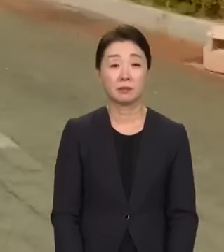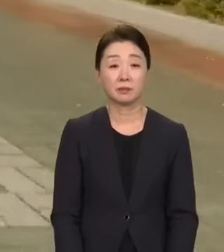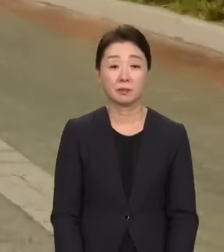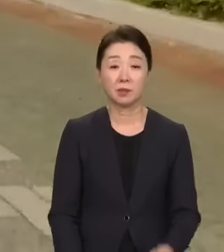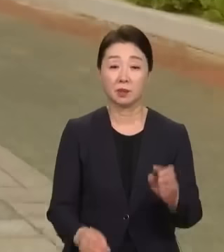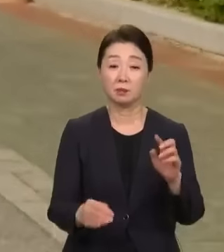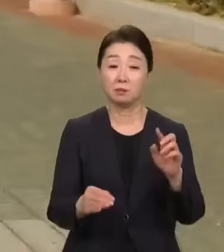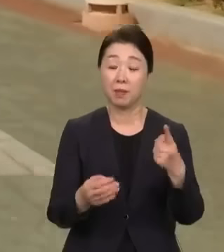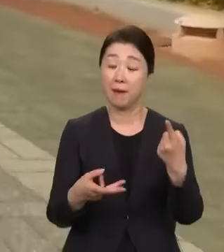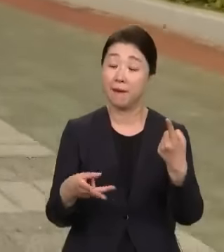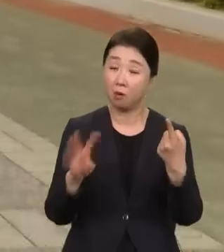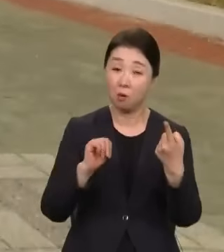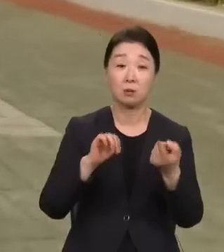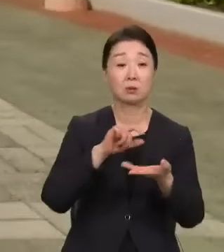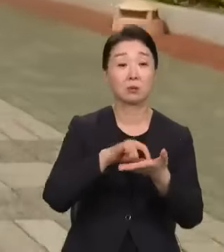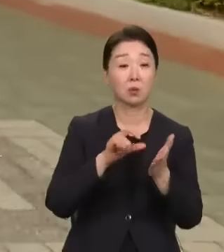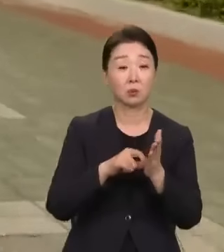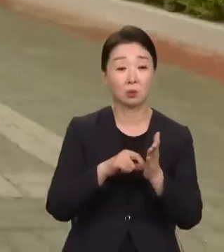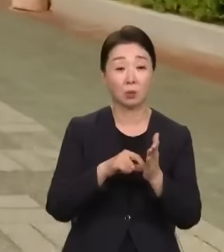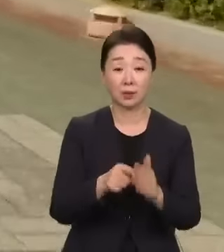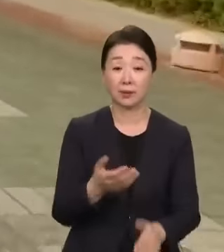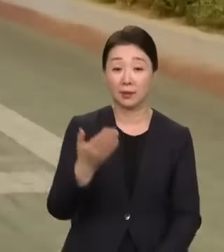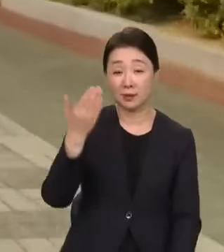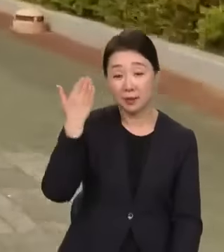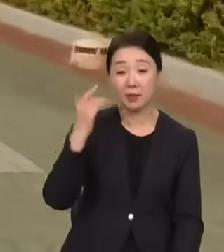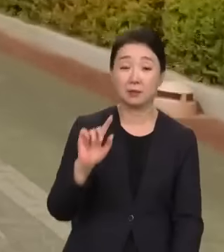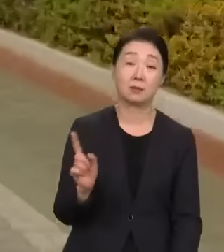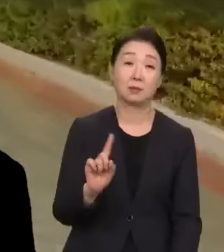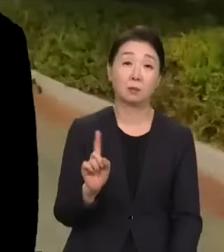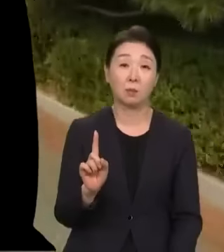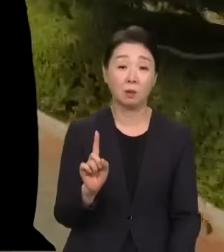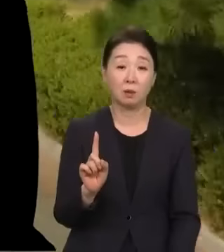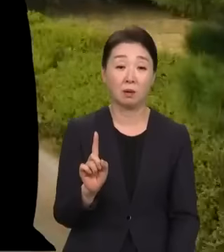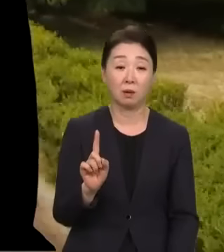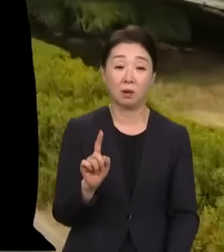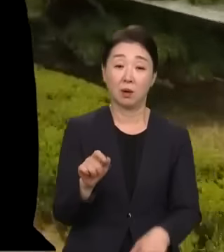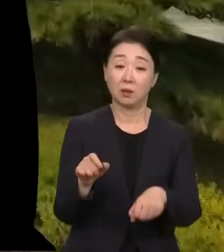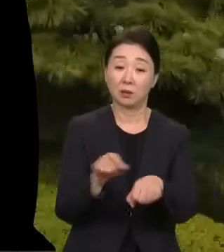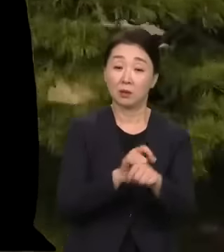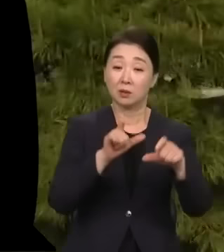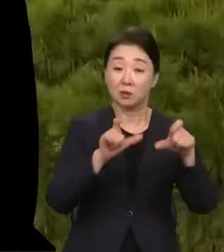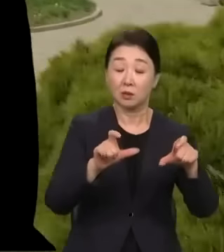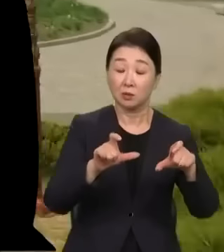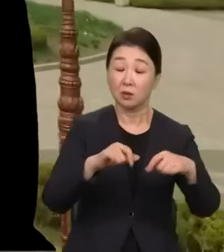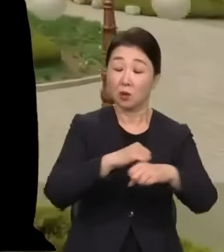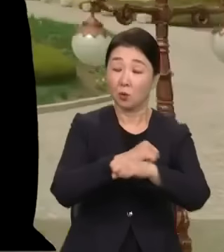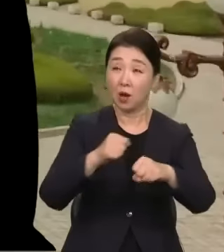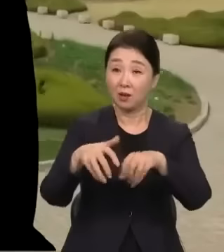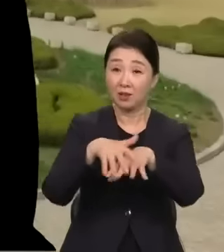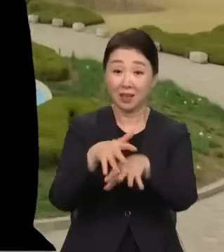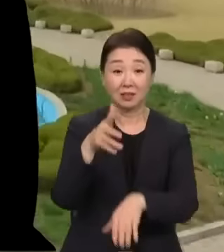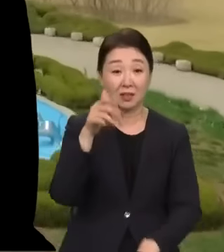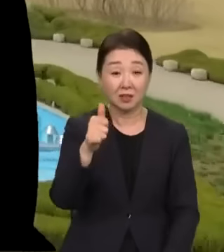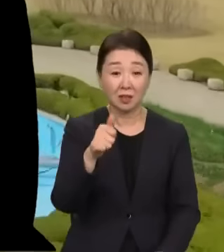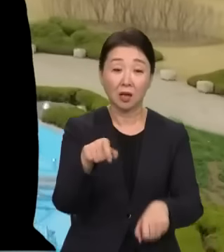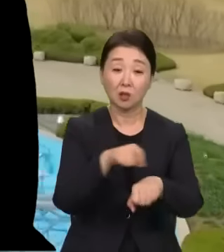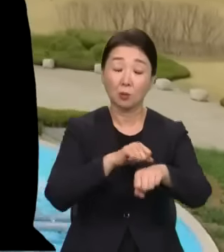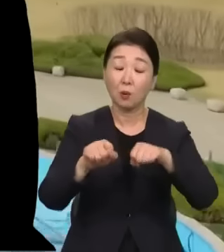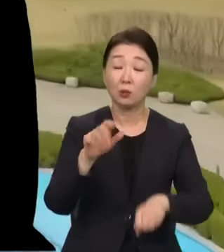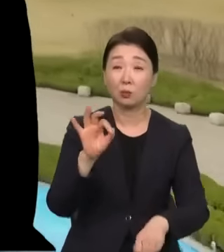100억대 규모였습니다. 예. 근데 예전에 지금 특정 지역의 광역단체장 하시는 분이